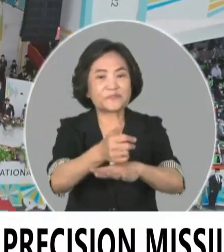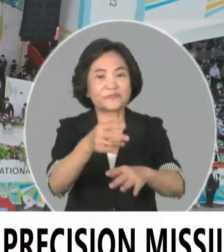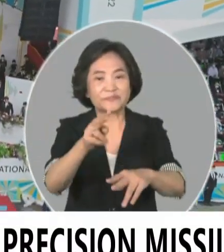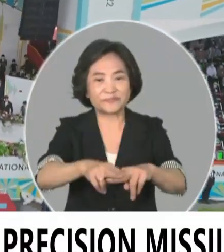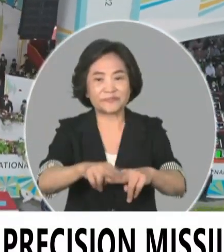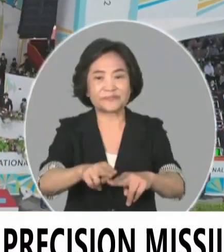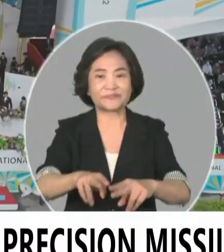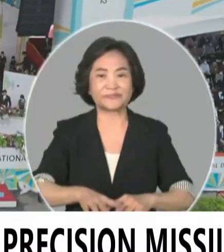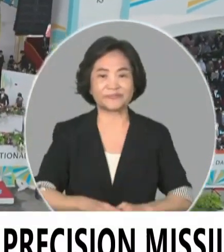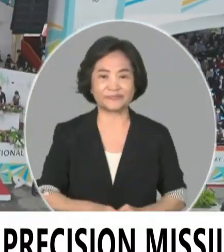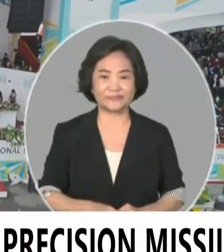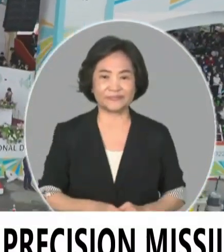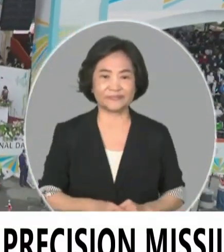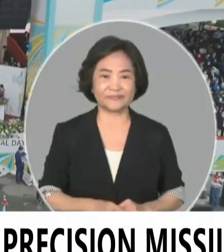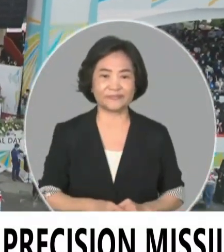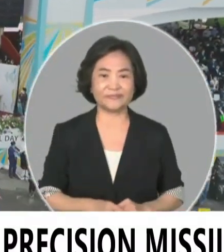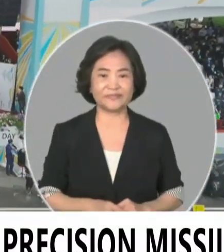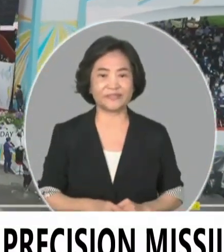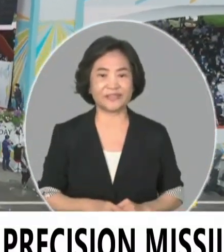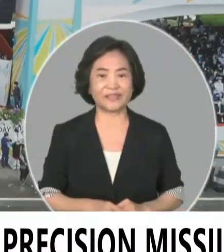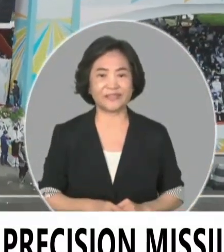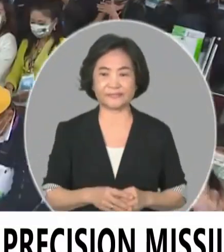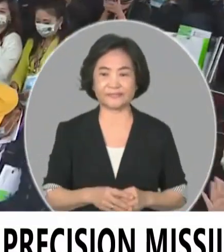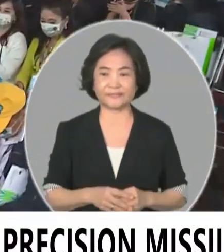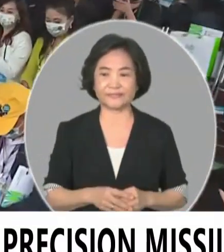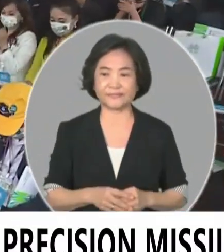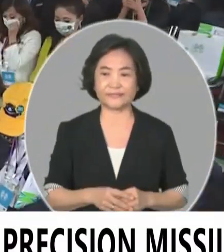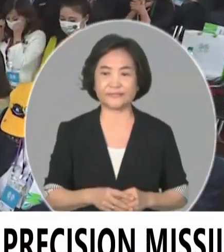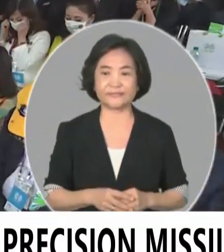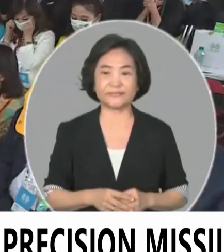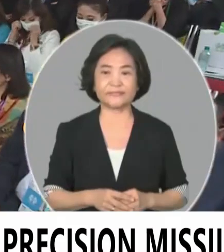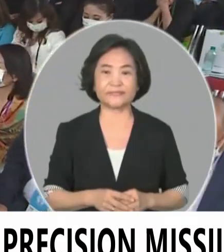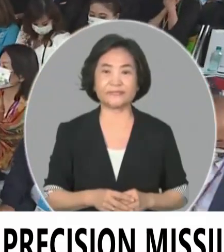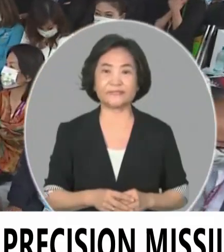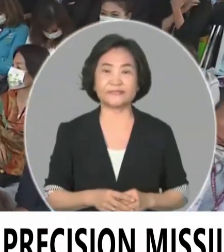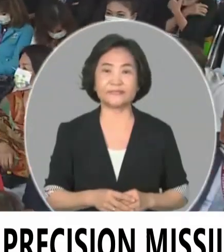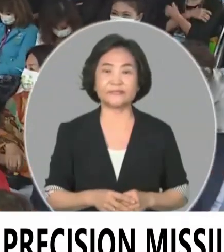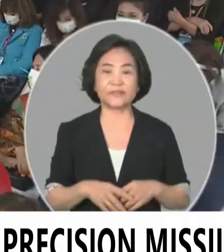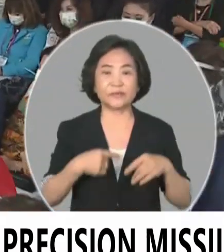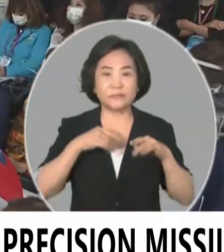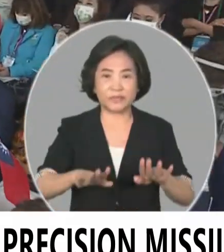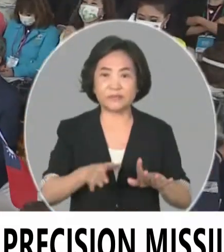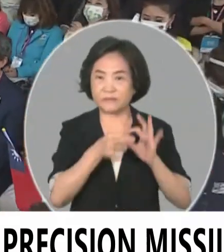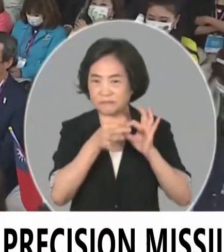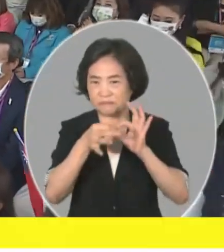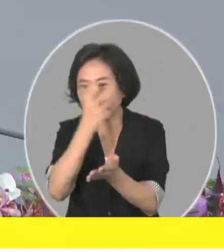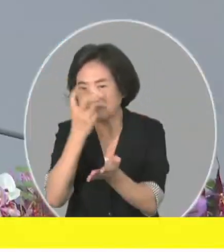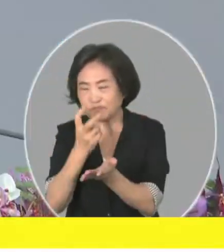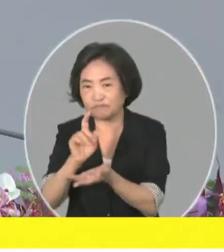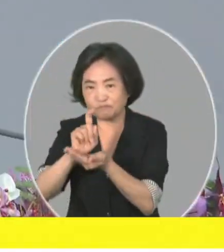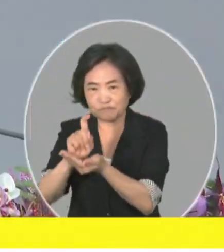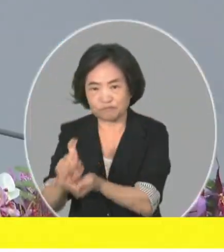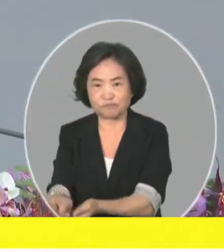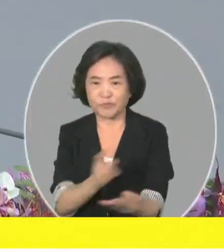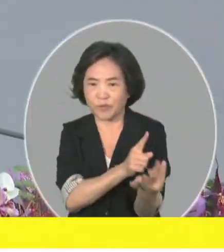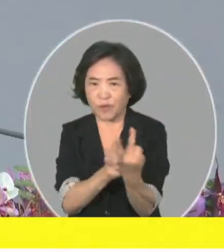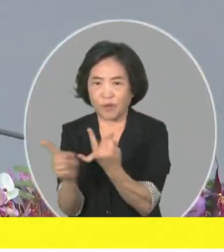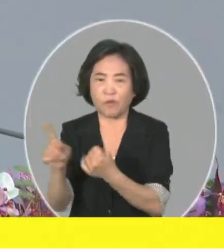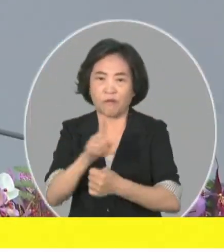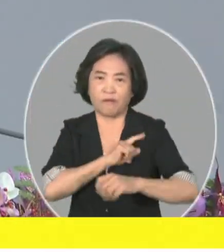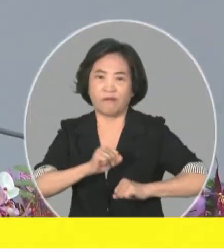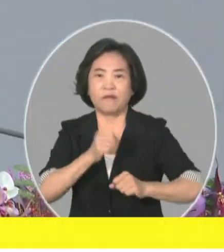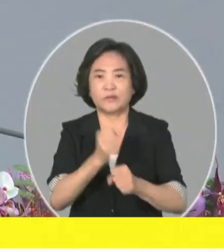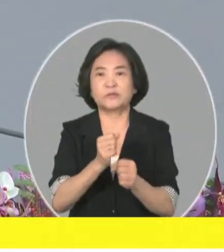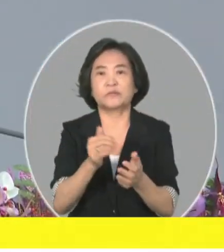four commitments last year, President Tsai Ing-wen announced four steps to building a tougher nation. 此外，我们也积